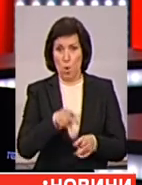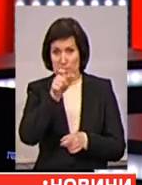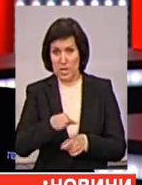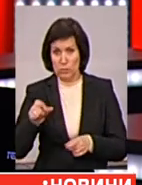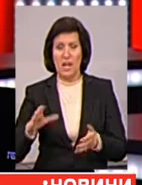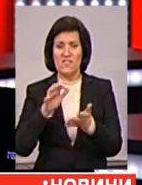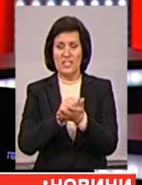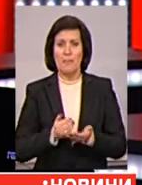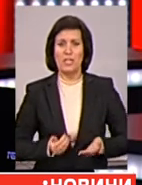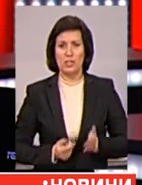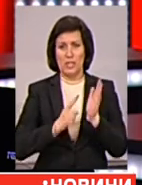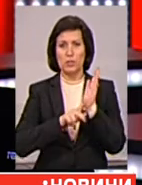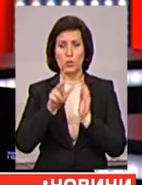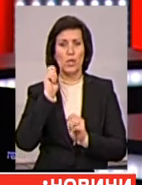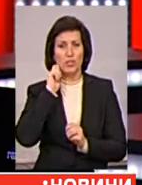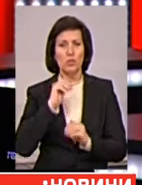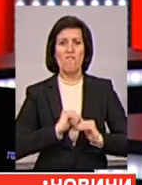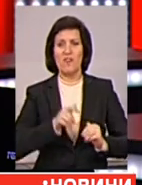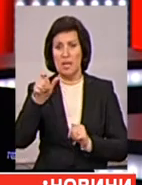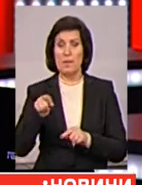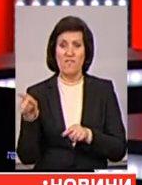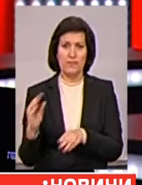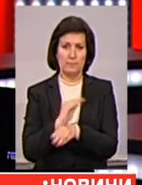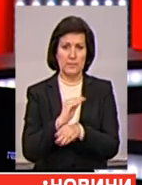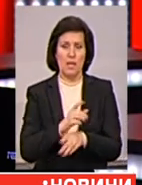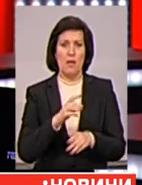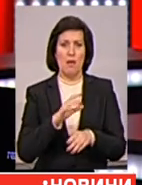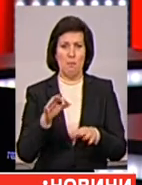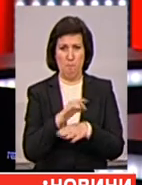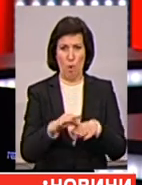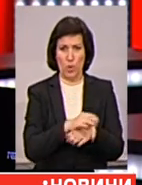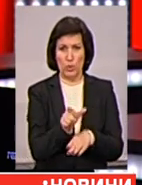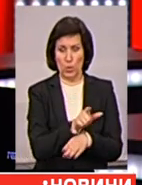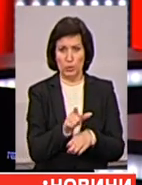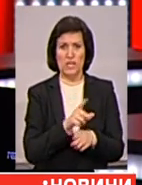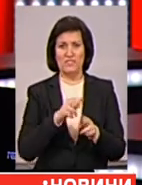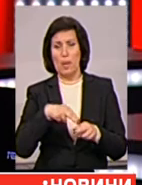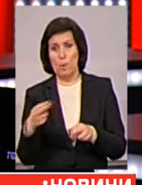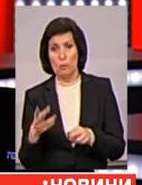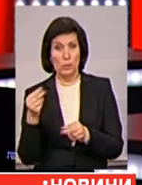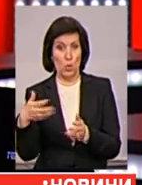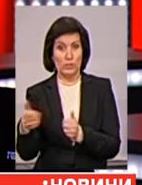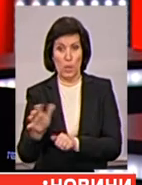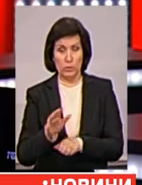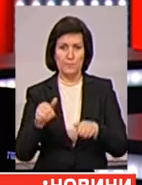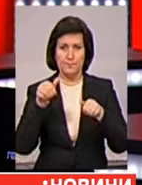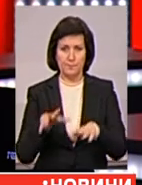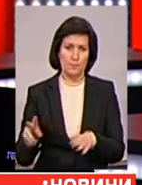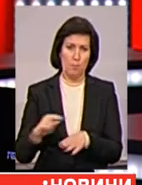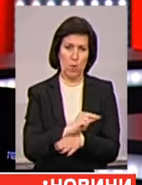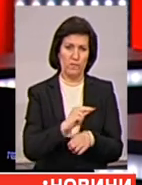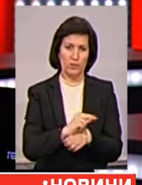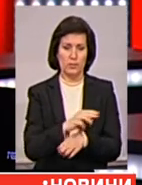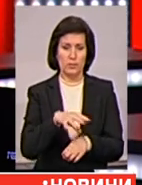у 63-річного фермера. Той звинуватив подружжя у заборгованості за оренду, а коли гроші не отримав, вирішив